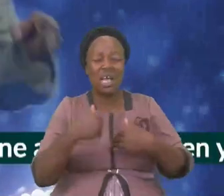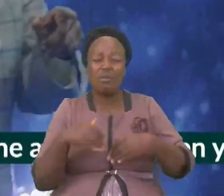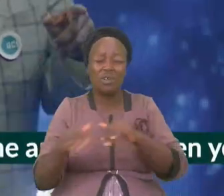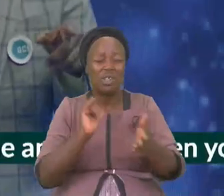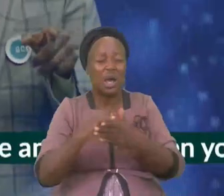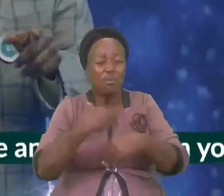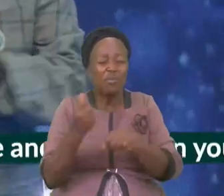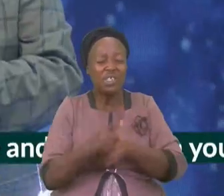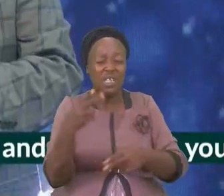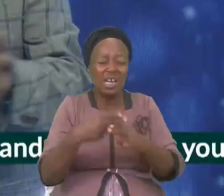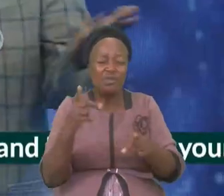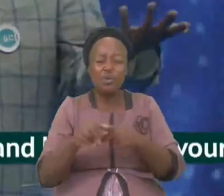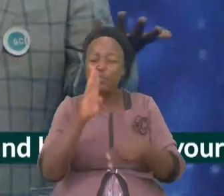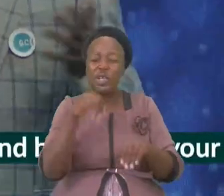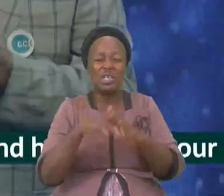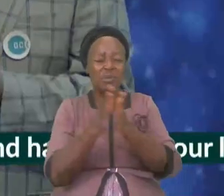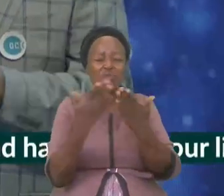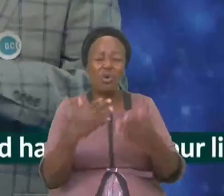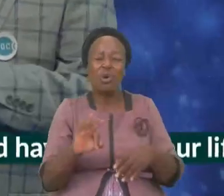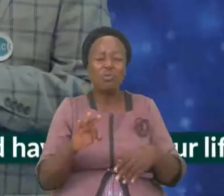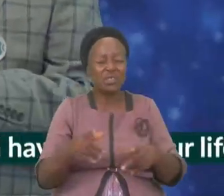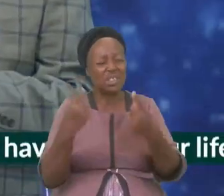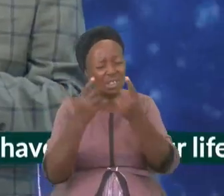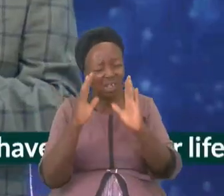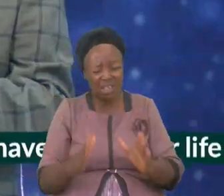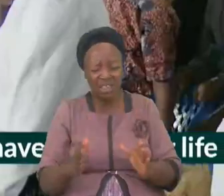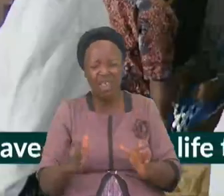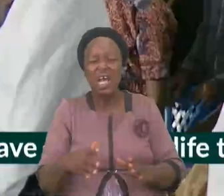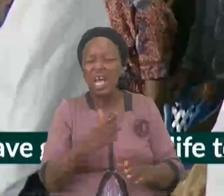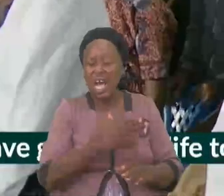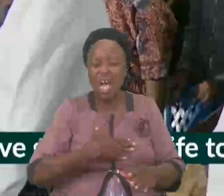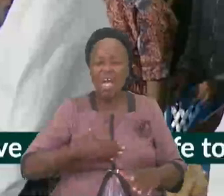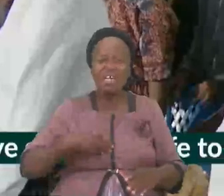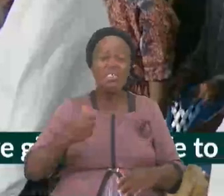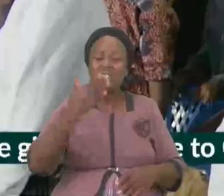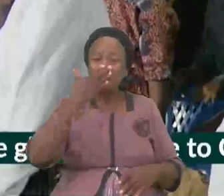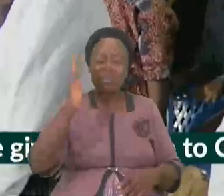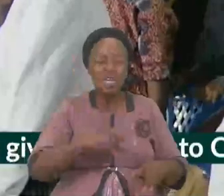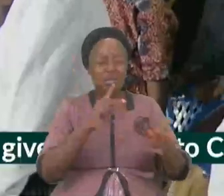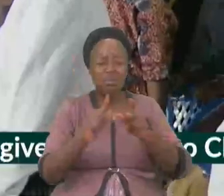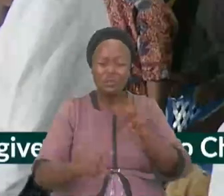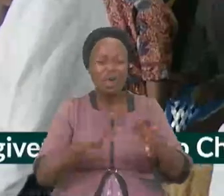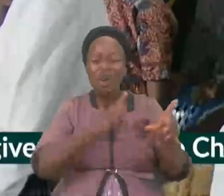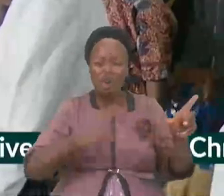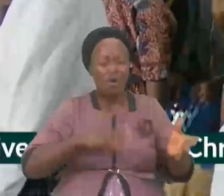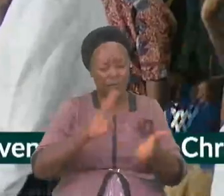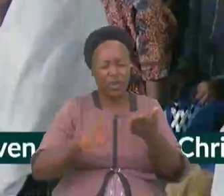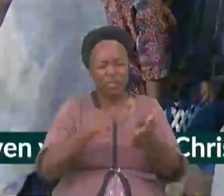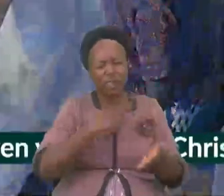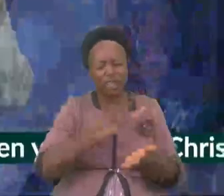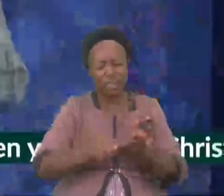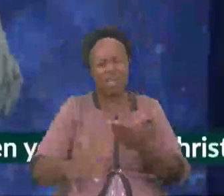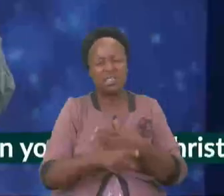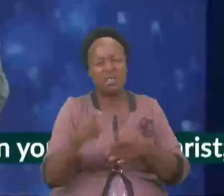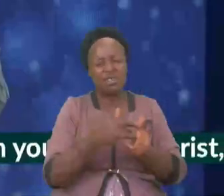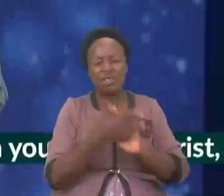pu faire et qui fait que leur nom est dans le livre des pécheurs et des criminels. Seigneur, pardonne et